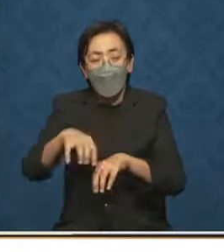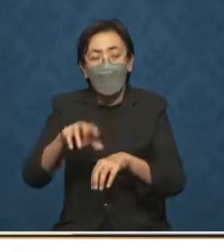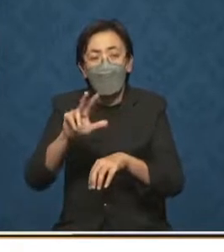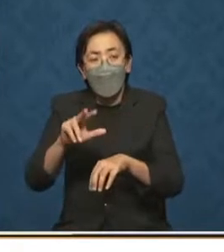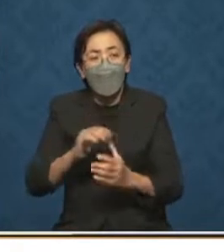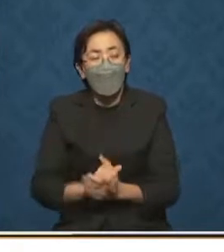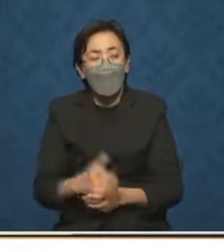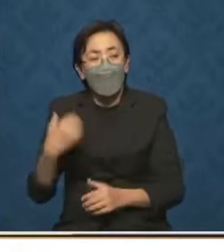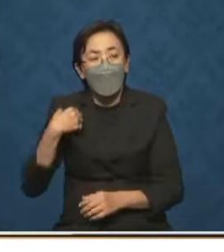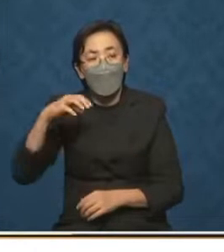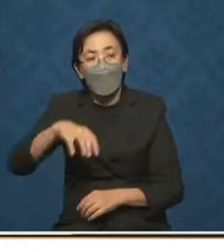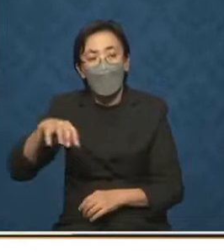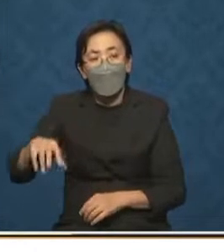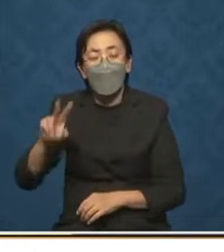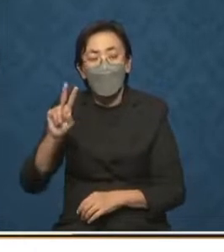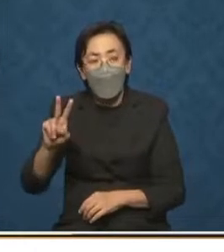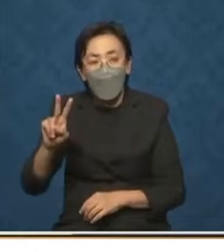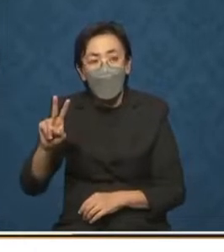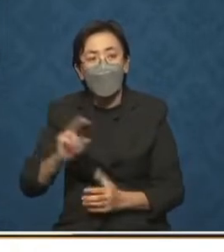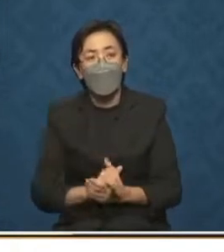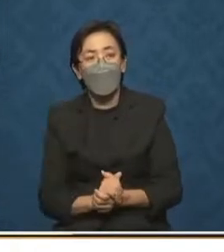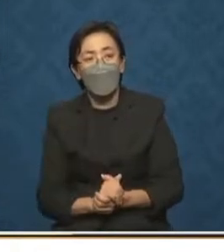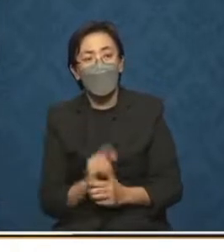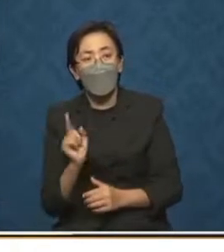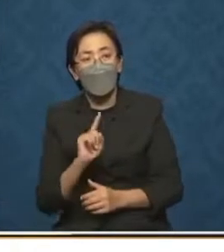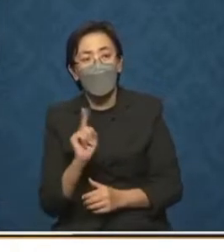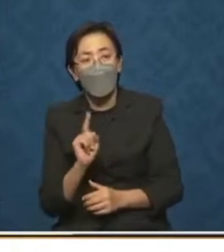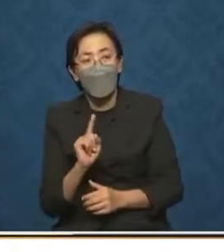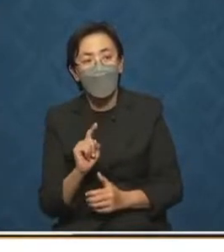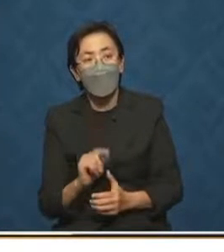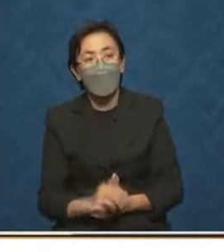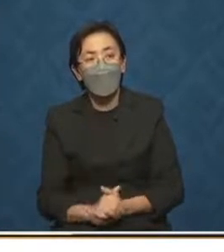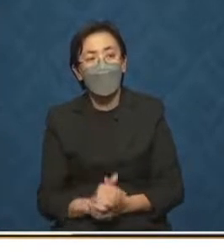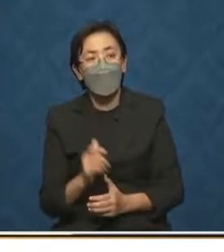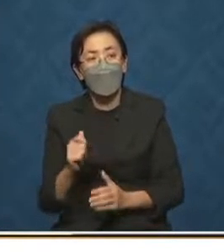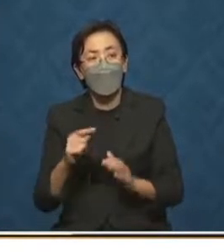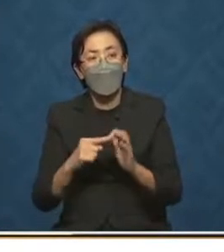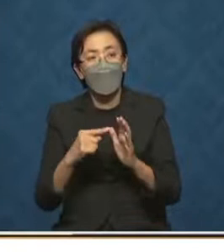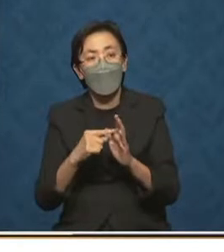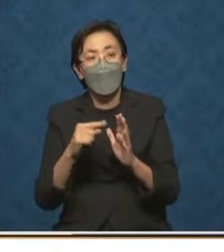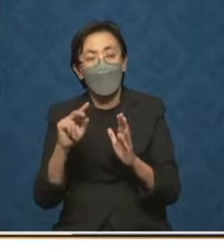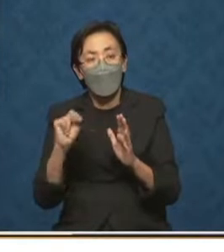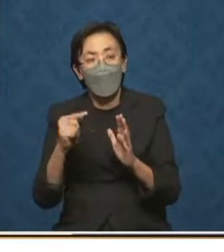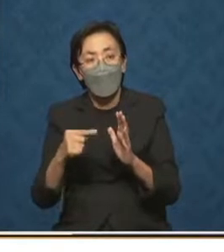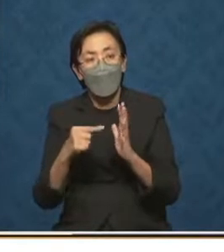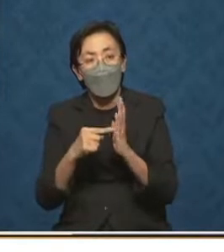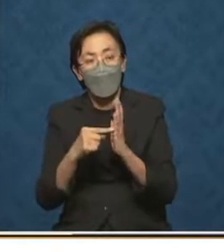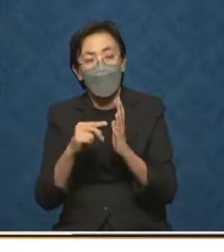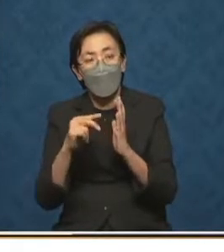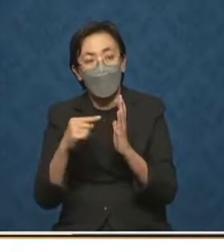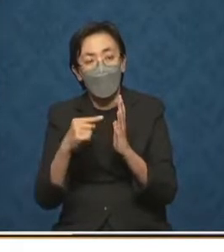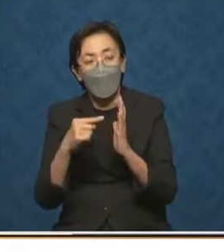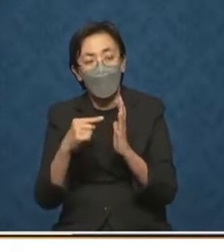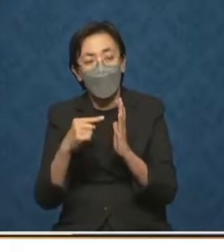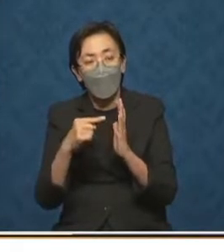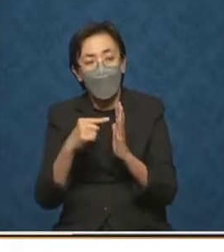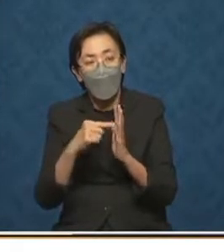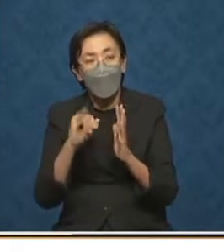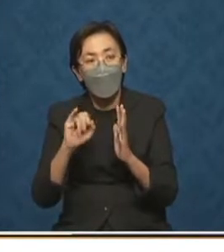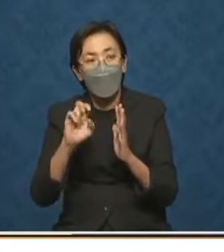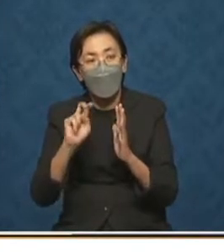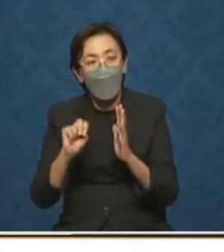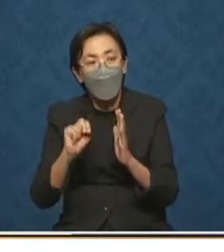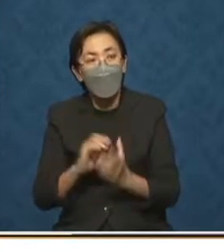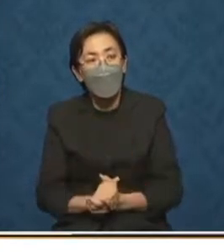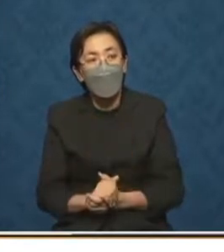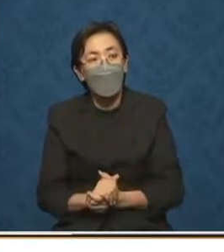แต่ 2 แห่งก็คือเขตรักษาพัศัธป่าอ่างลือในและอทยาลแหงชาติแ่งกระจานยื่นประมูล 3 ถึ 5 บริษั